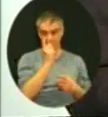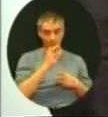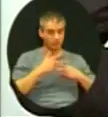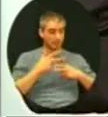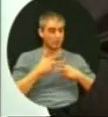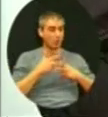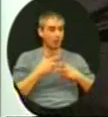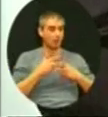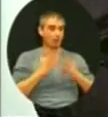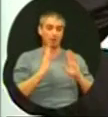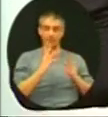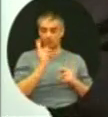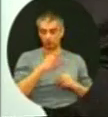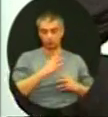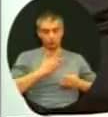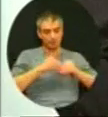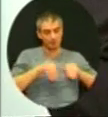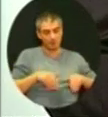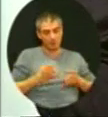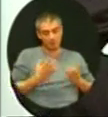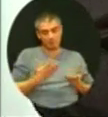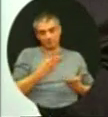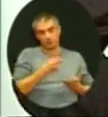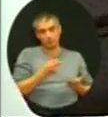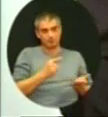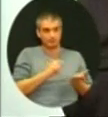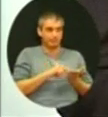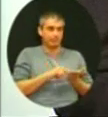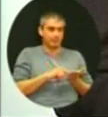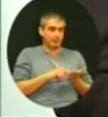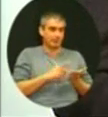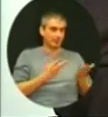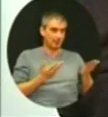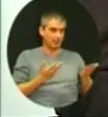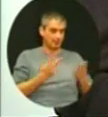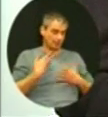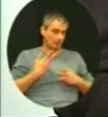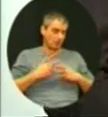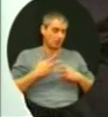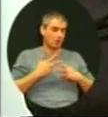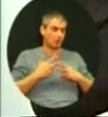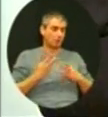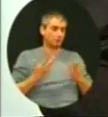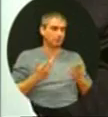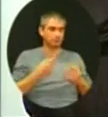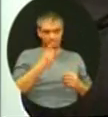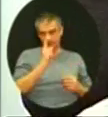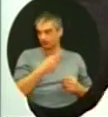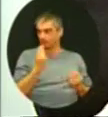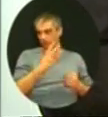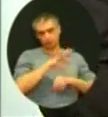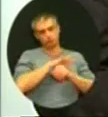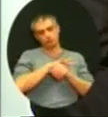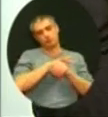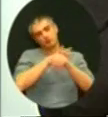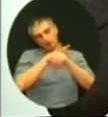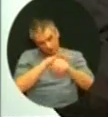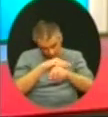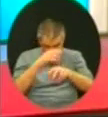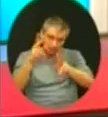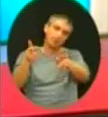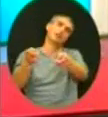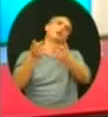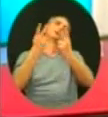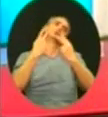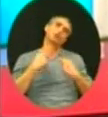חולה, שגם ככה יש לך את המגבלות הטבעיות שלך מעצם החולי שלך, אתה צריך שמישהו ייקח אותך, שמישהו יחזיר אותך.